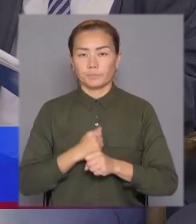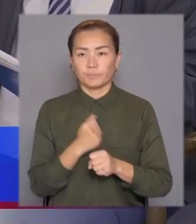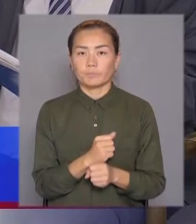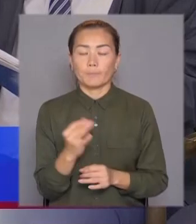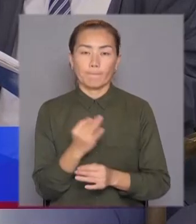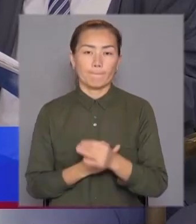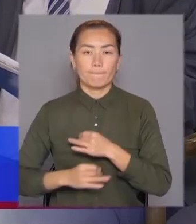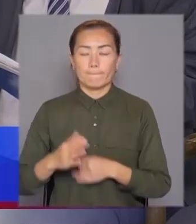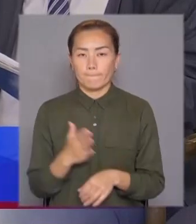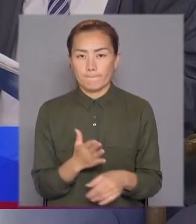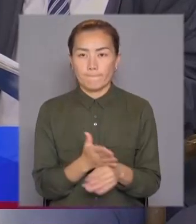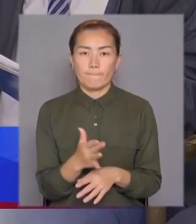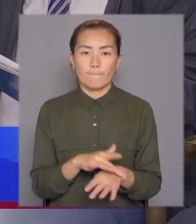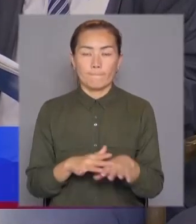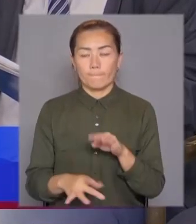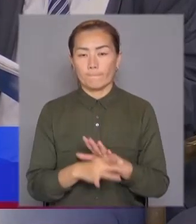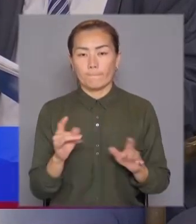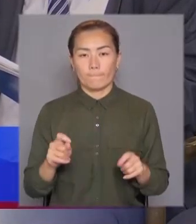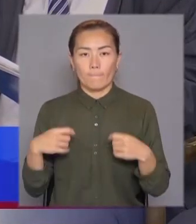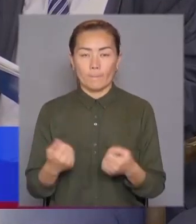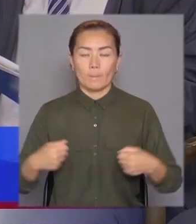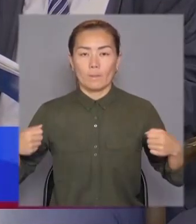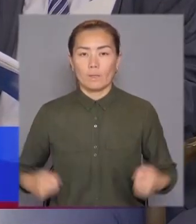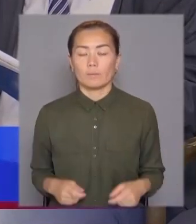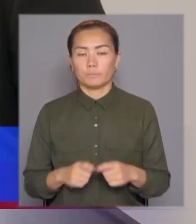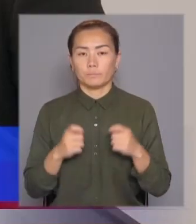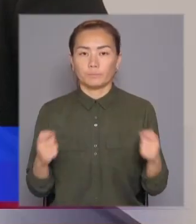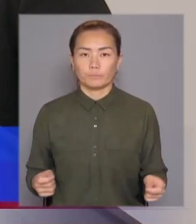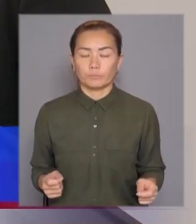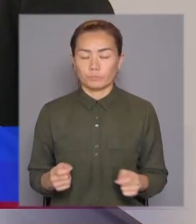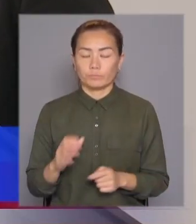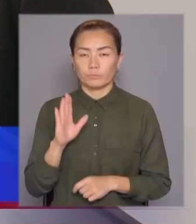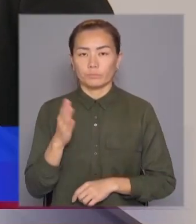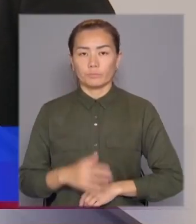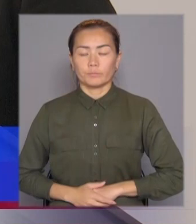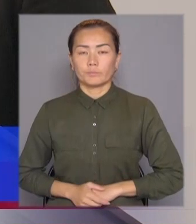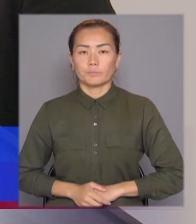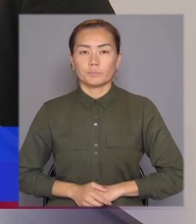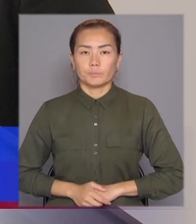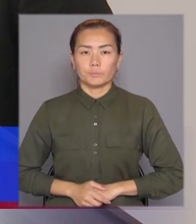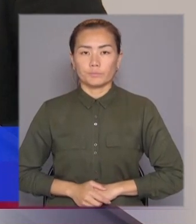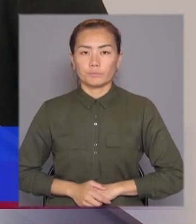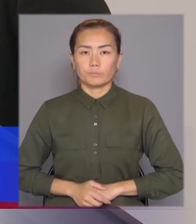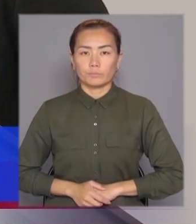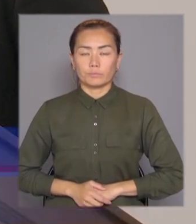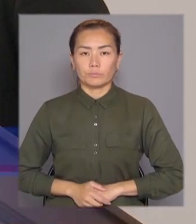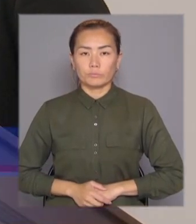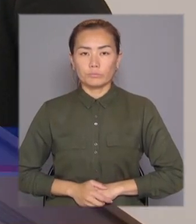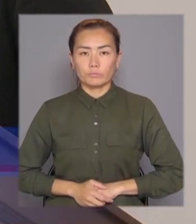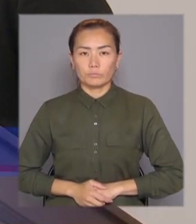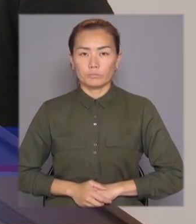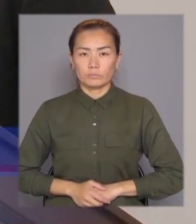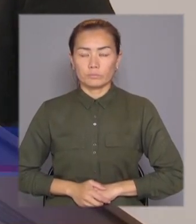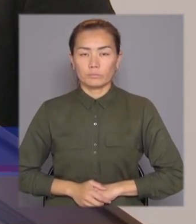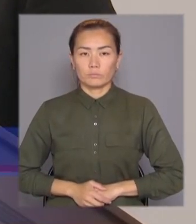қоғам талқысына түсіп, халықтың таңдауына берілуі құқықтық демократиялық ел екендігімізді айшықтайды.